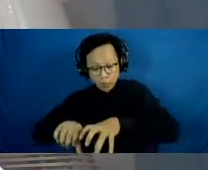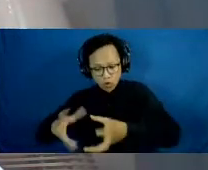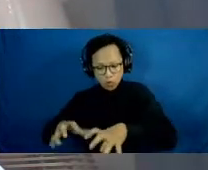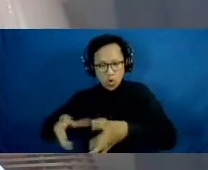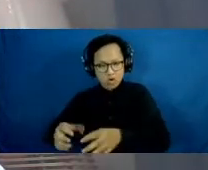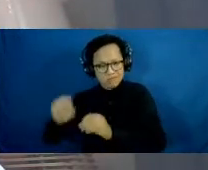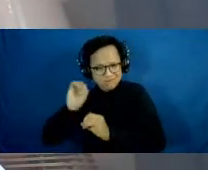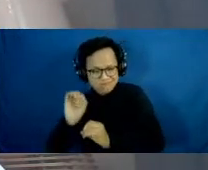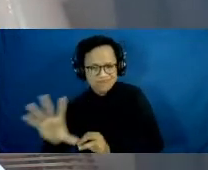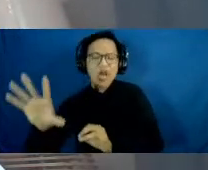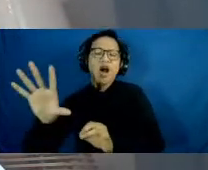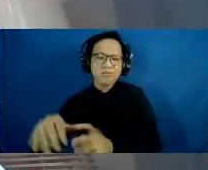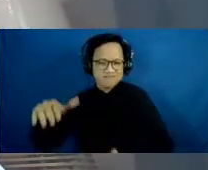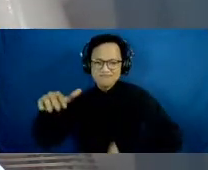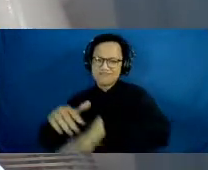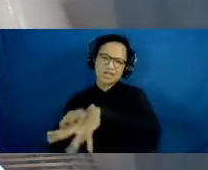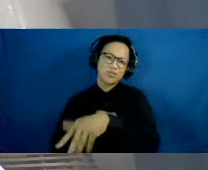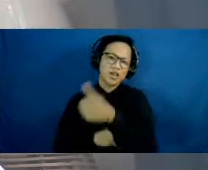minimal